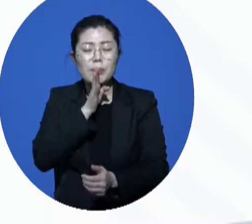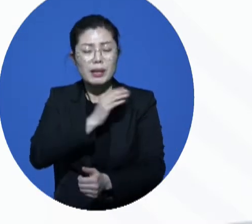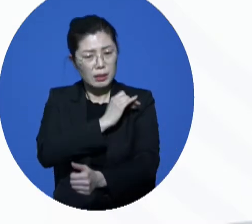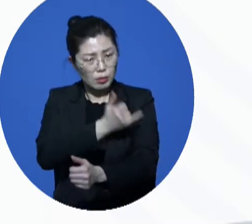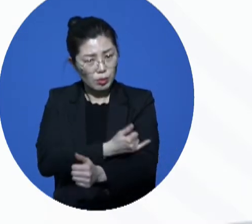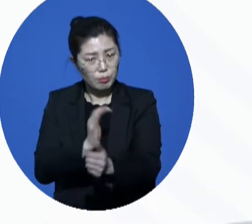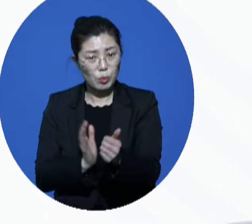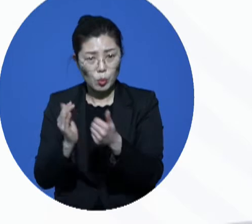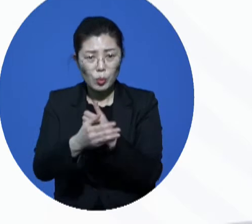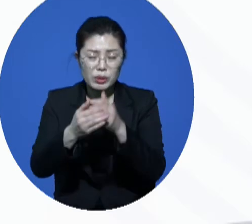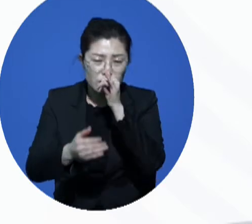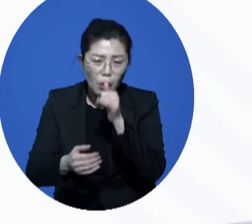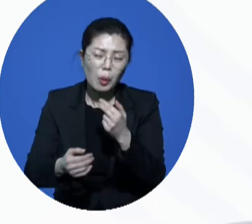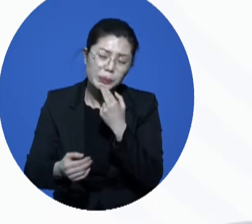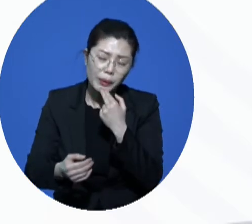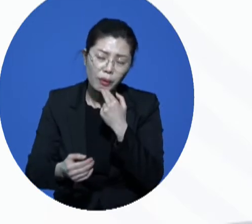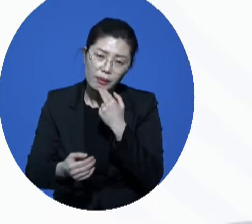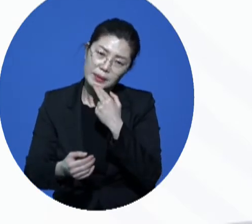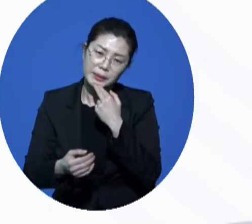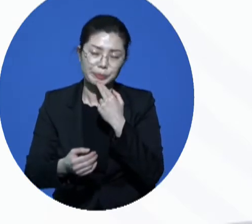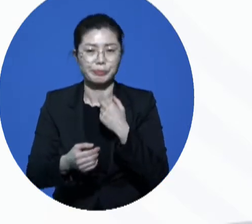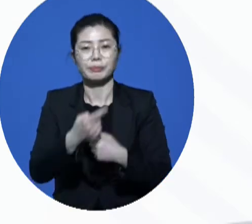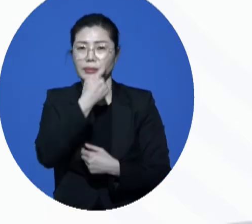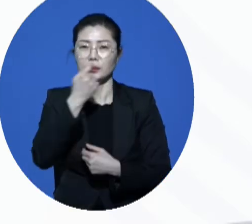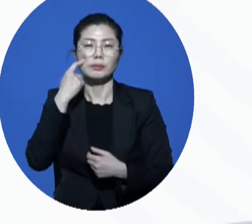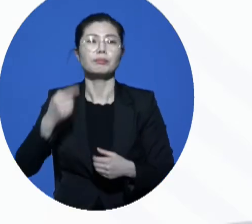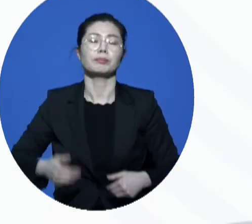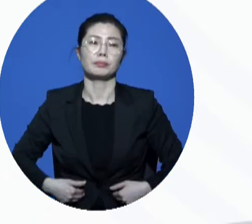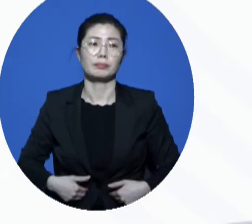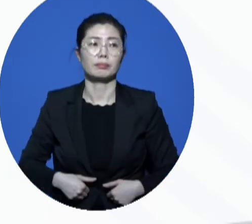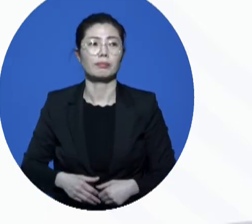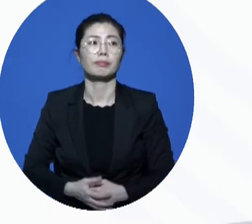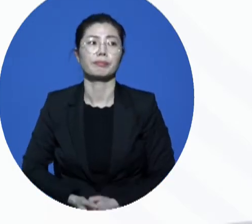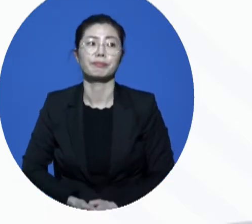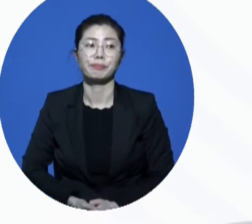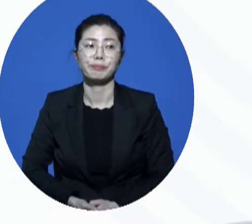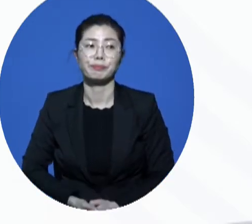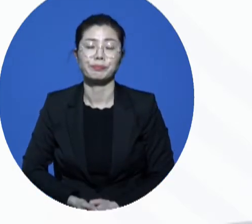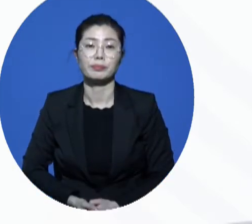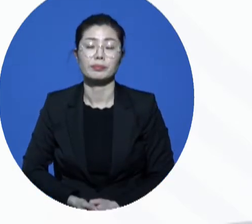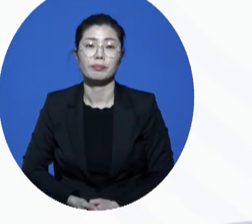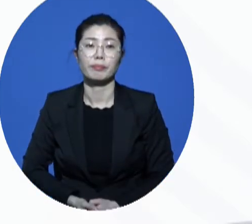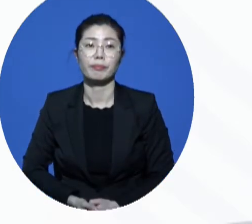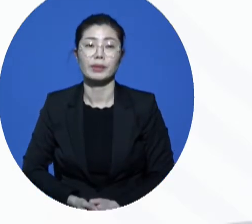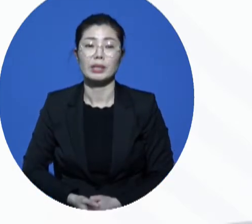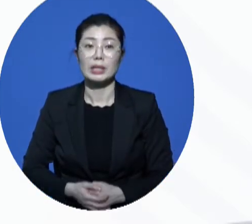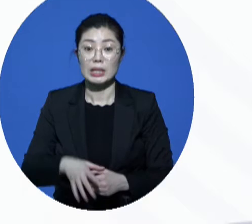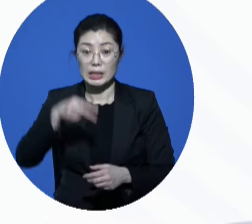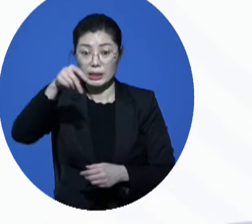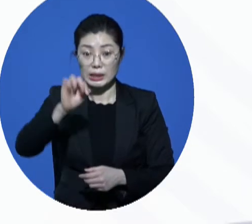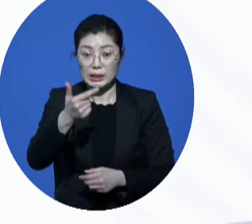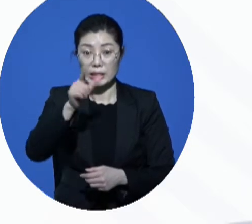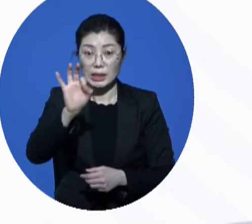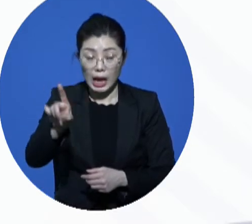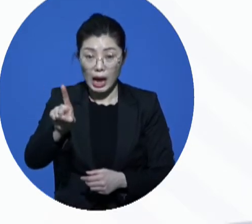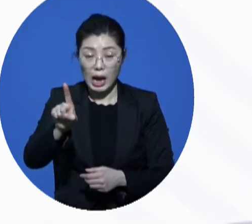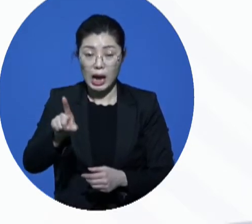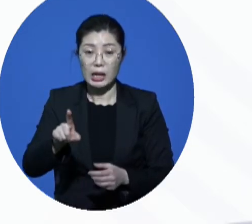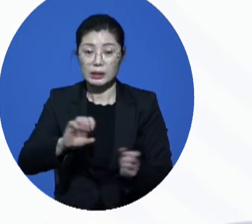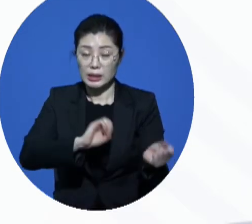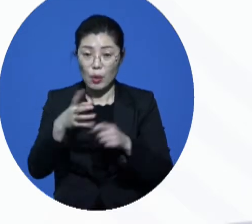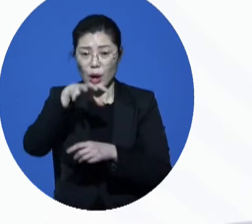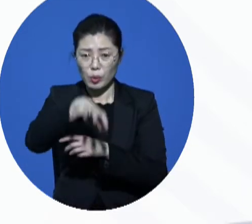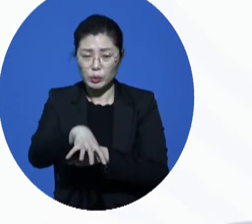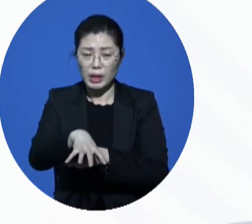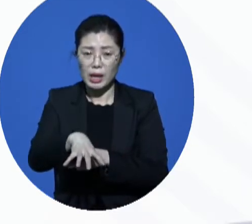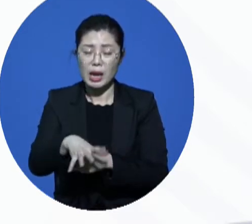중 2020년 12월 25일에 신화재활원에서 최초 확진자가 발생하고요. 70여